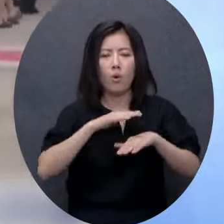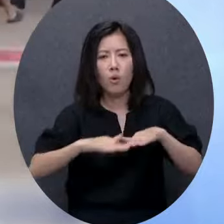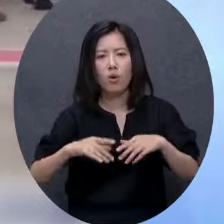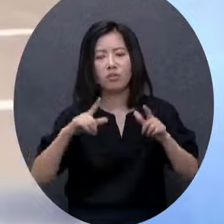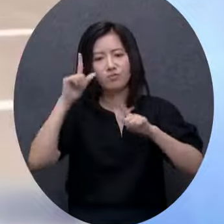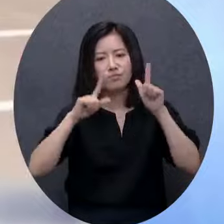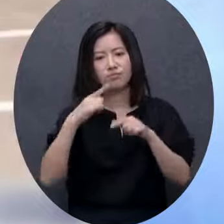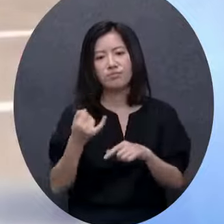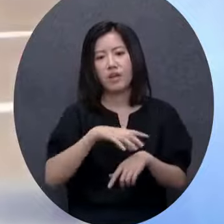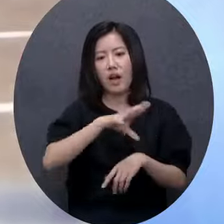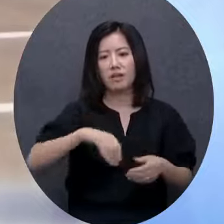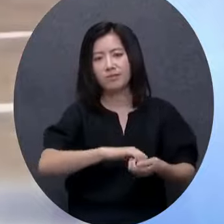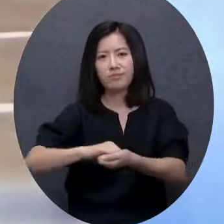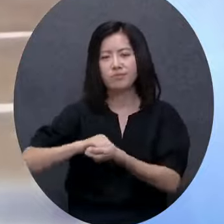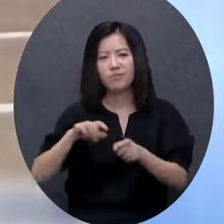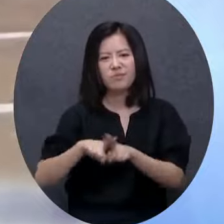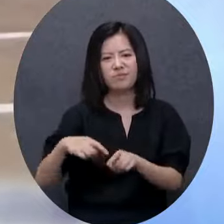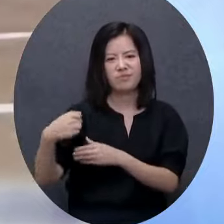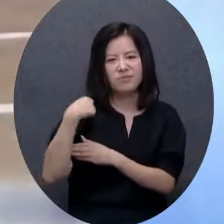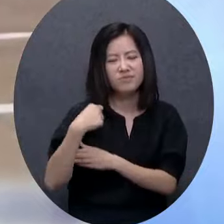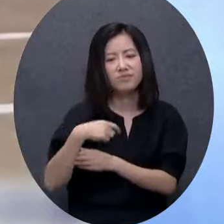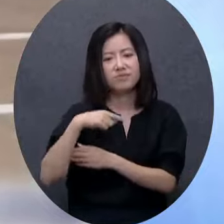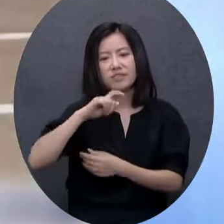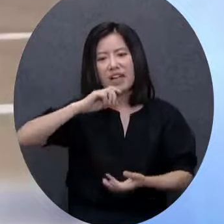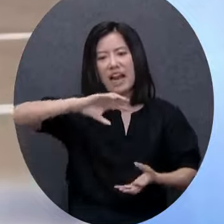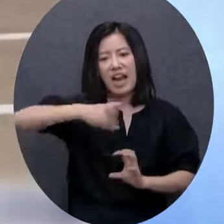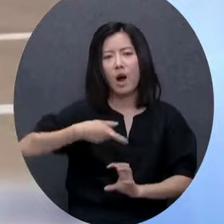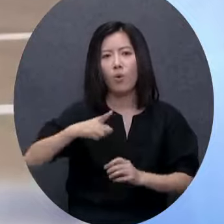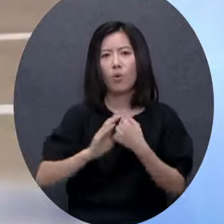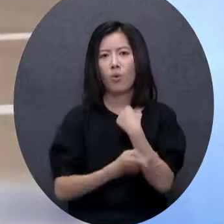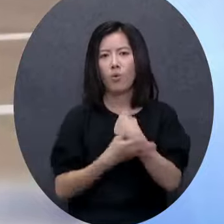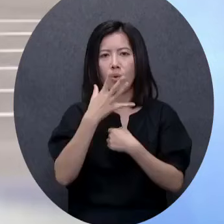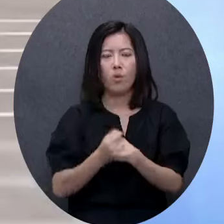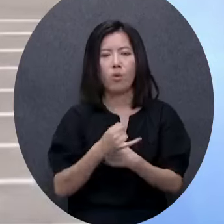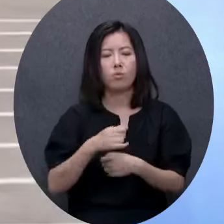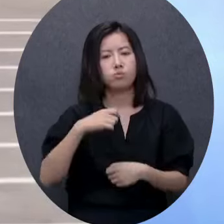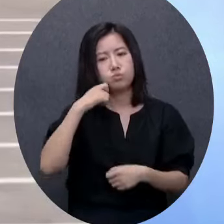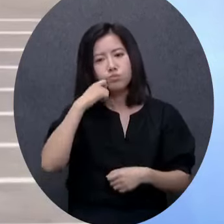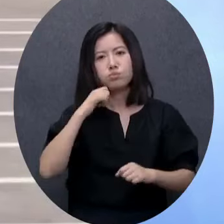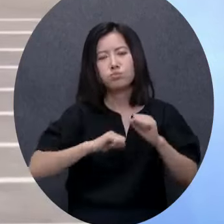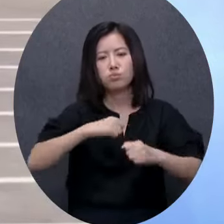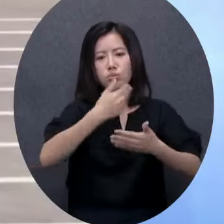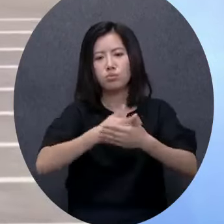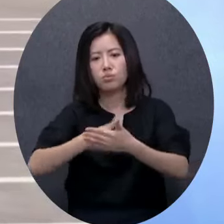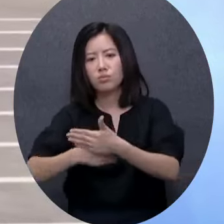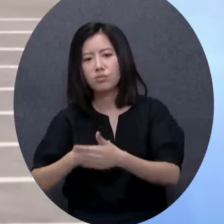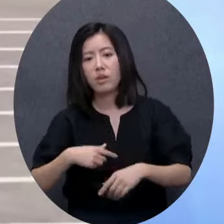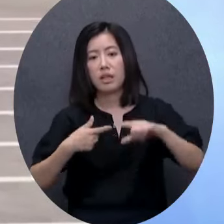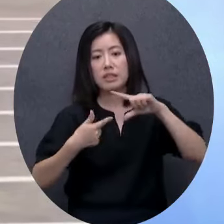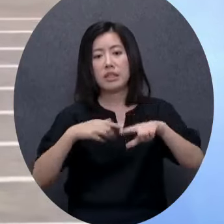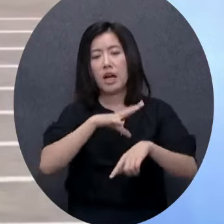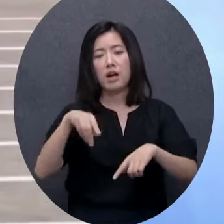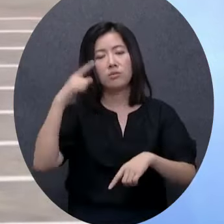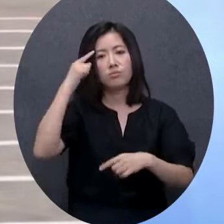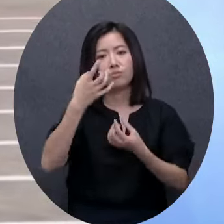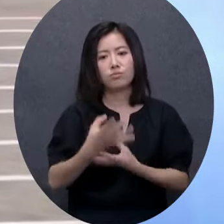國加大聯合打擊力度，才能夠有效扭轉違法犯罪活動高發態勢。與會四方一致同意